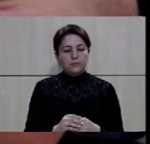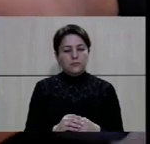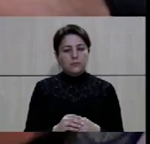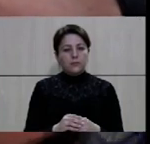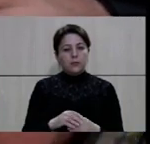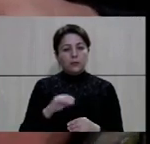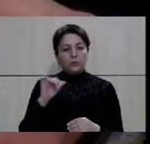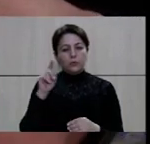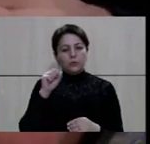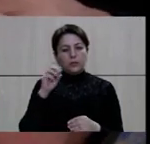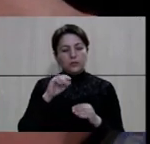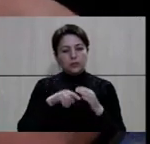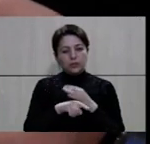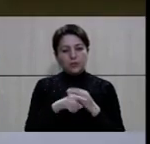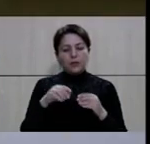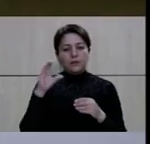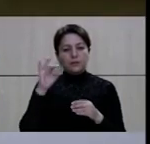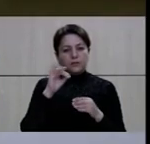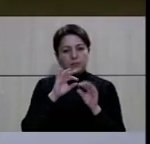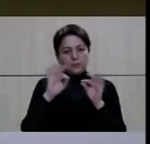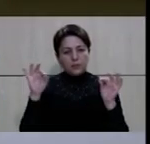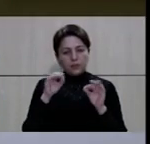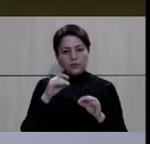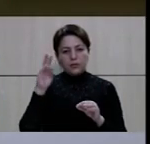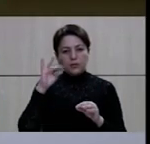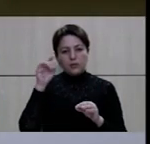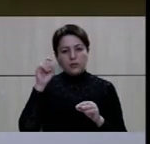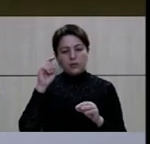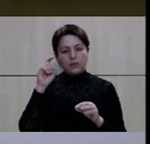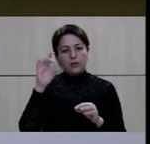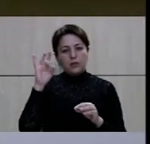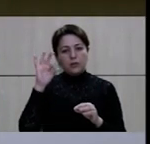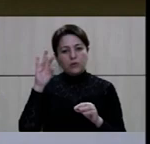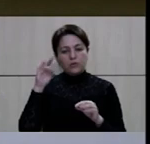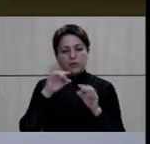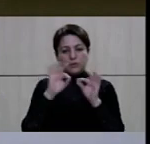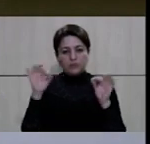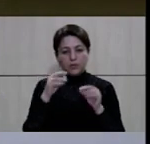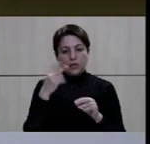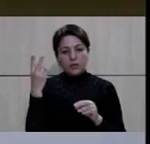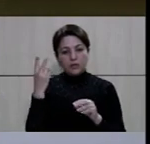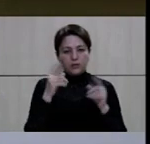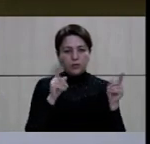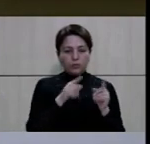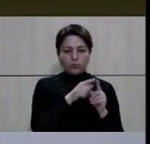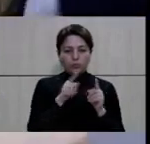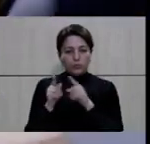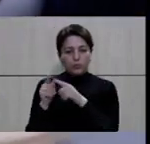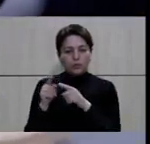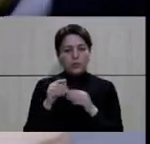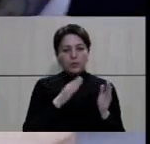Uzatish simlarini nexrom simining 2-3iga ketma-ketlikda mahkamalab olamiz.